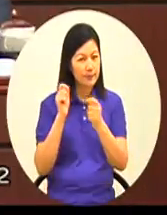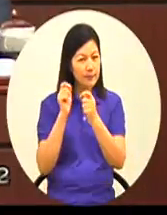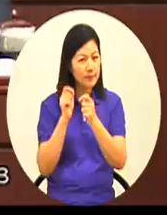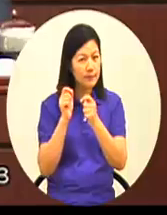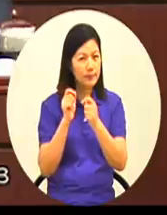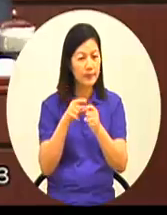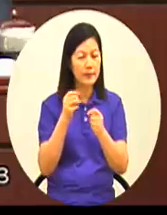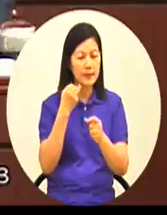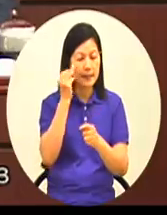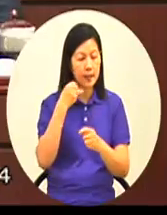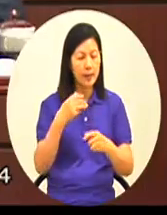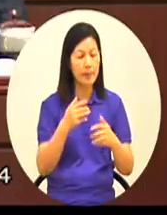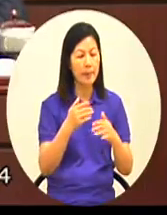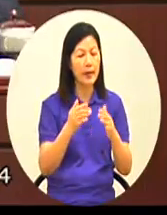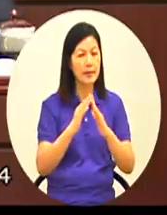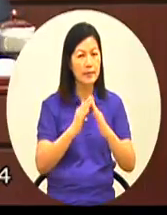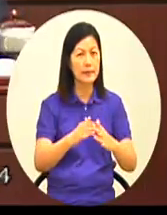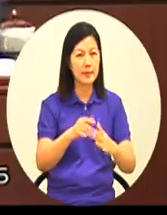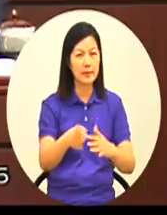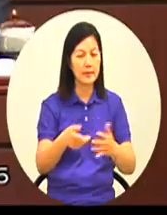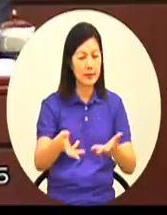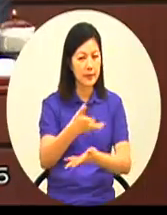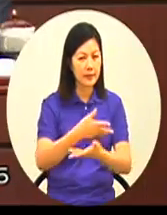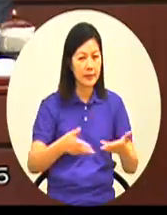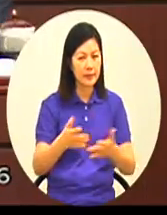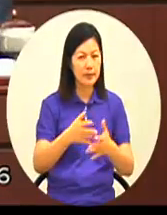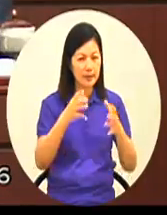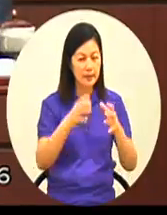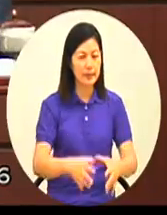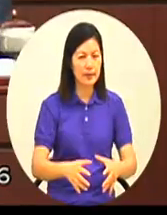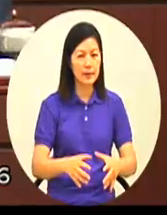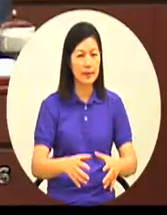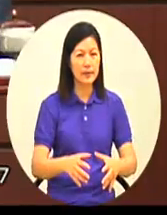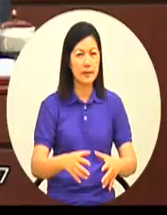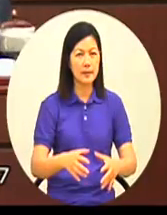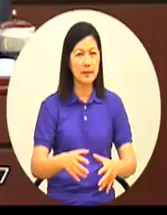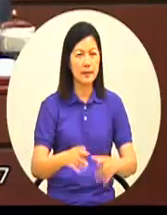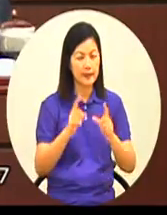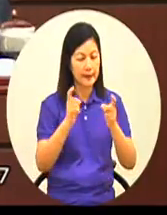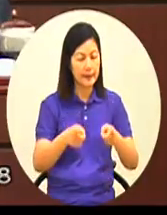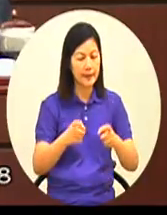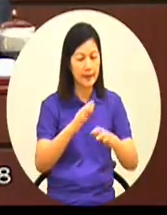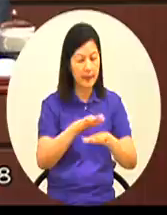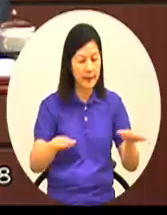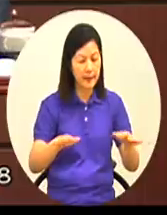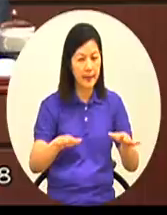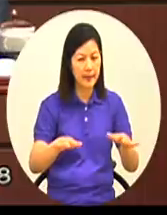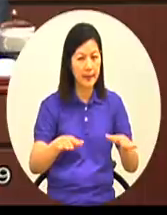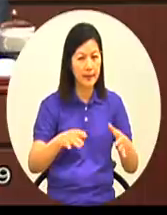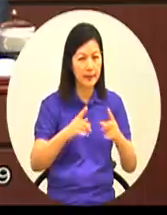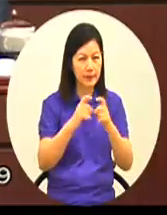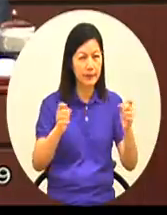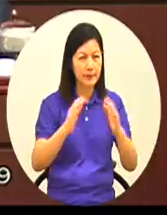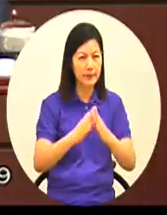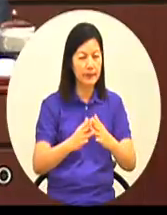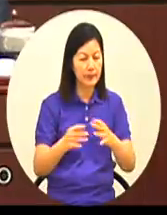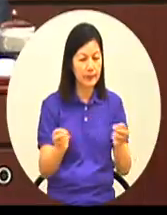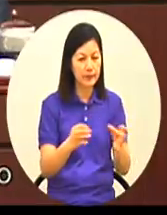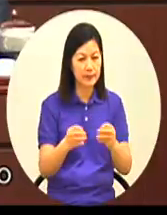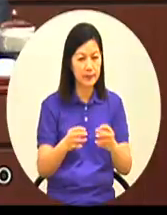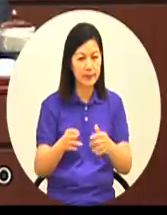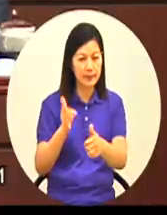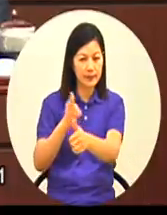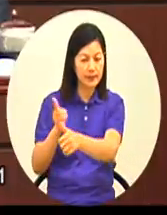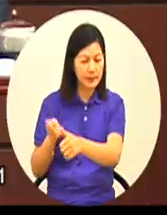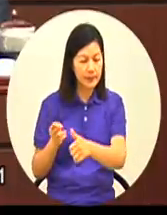些姐妹市的一个交流，就是我们开的那个港岸城市论坛。那我们的姐妹市都有派代表来与会做参加。啊，